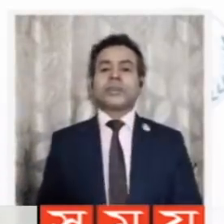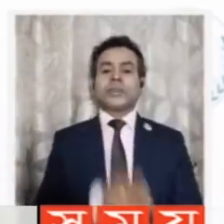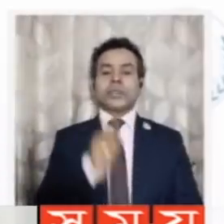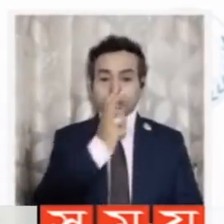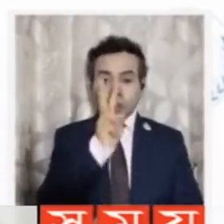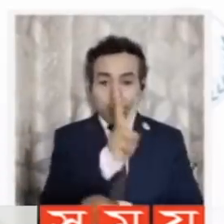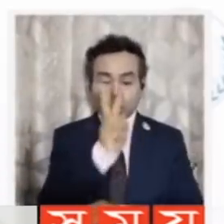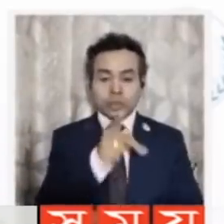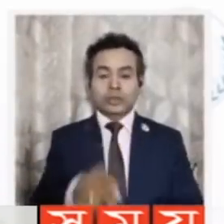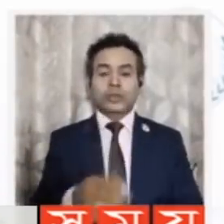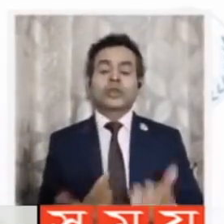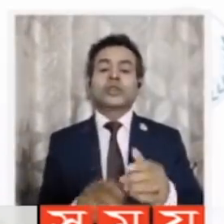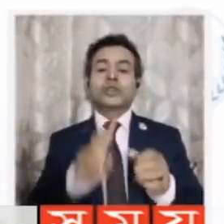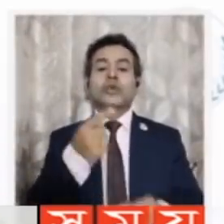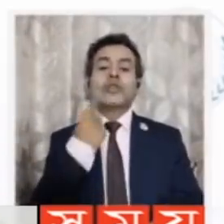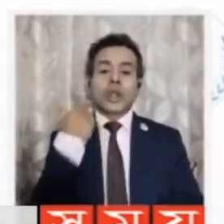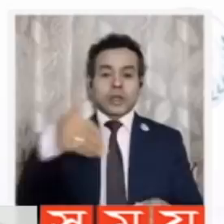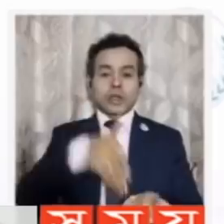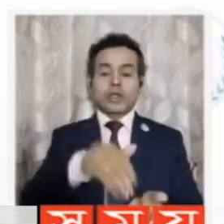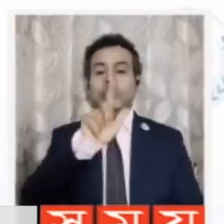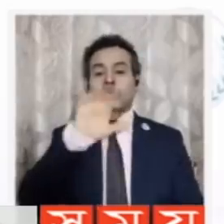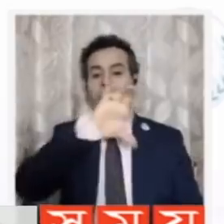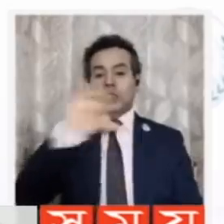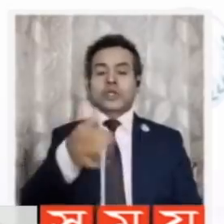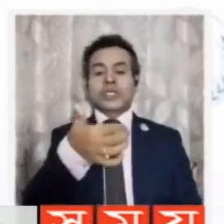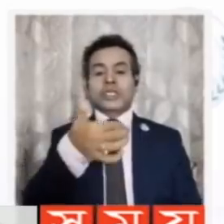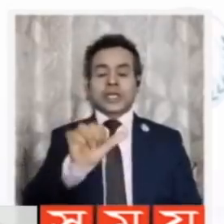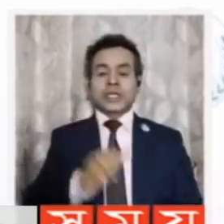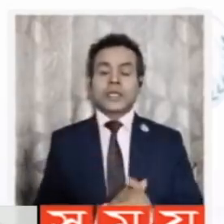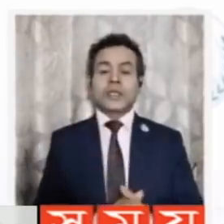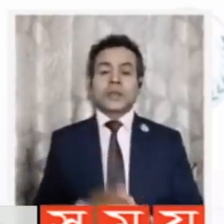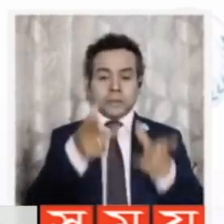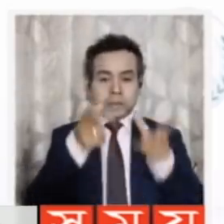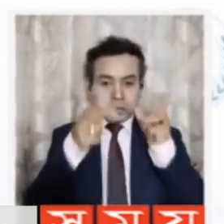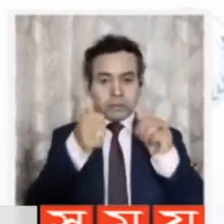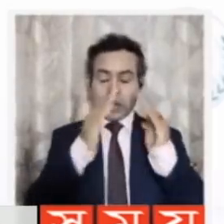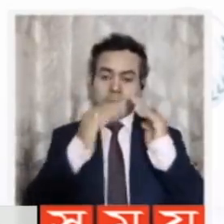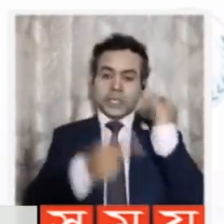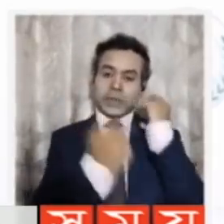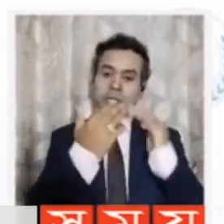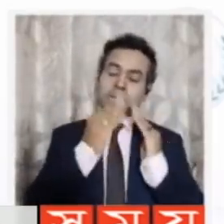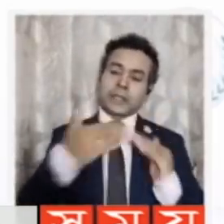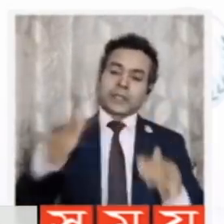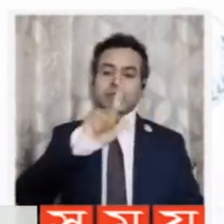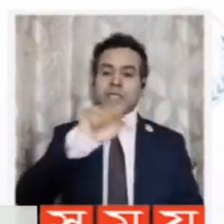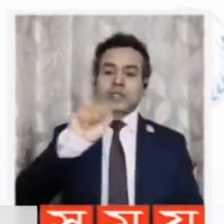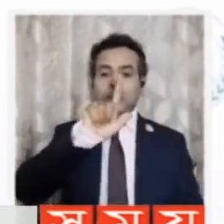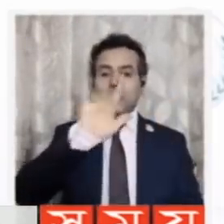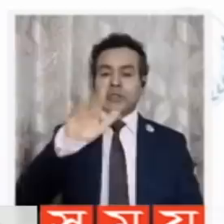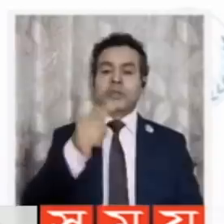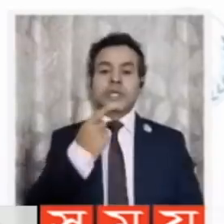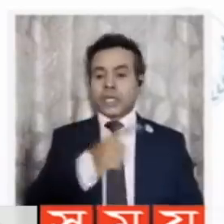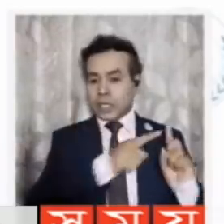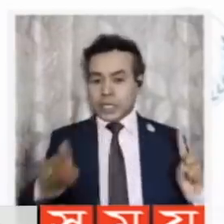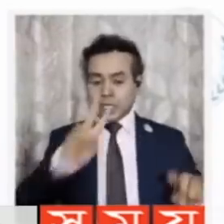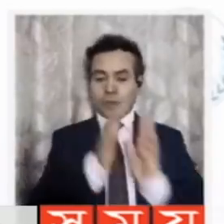আইসোলেশনে যুক্ত হয়েছেন 960 জন, ছাড় পেয়েছেন 775 জন, এ পর্যন্ত আইসোলেশনে